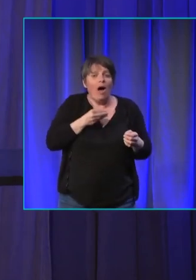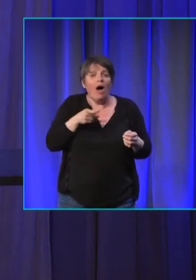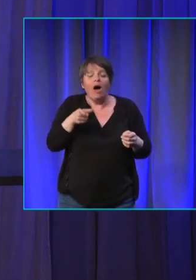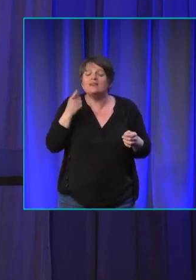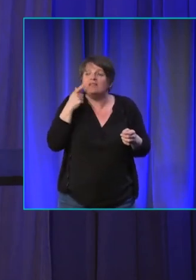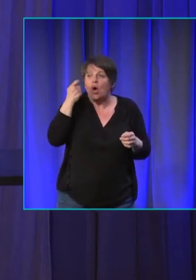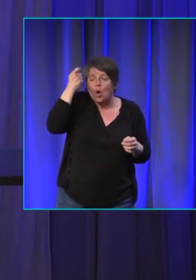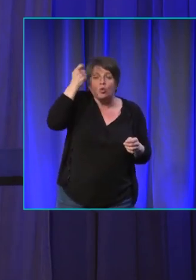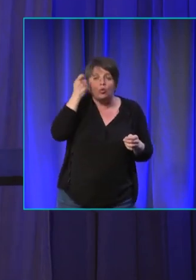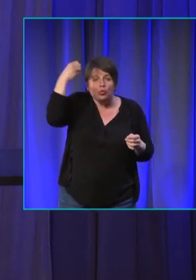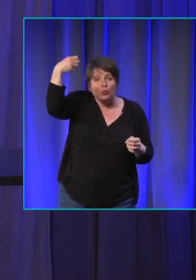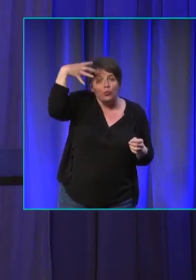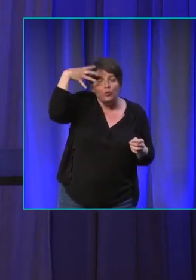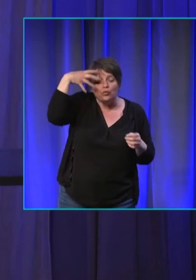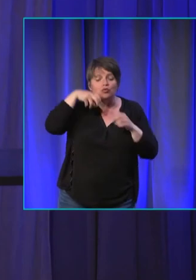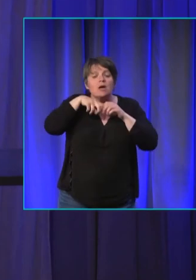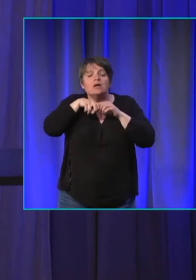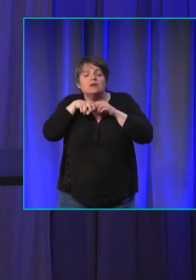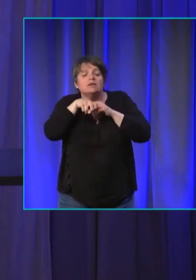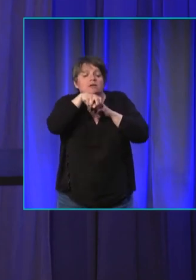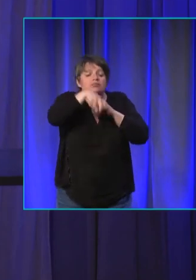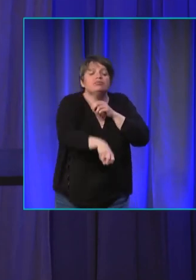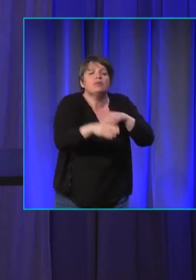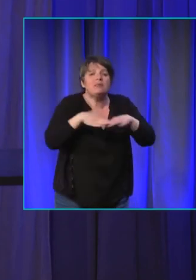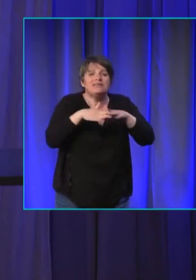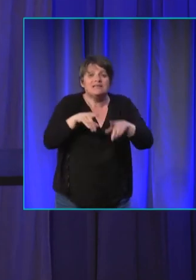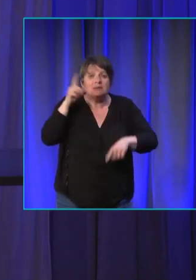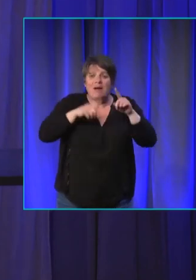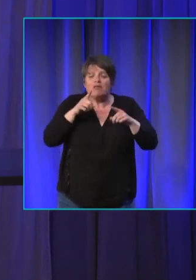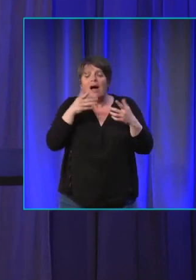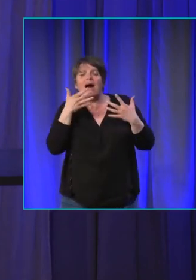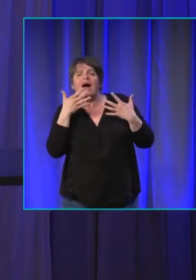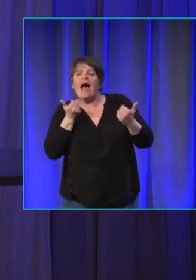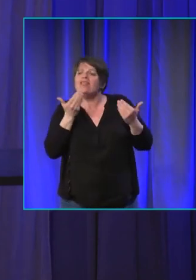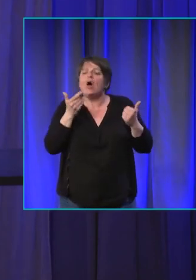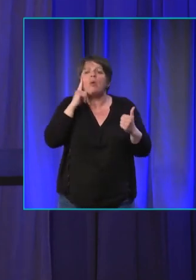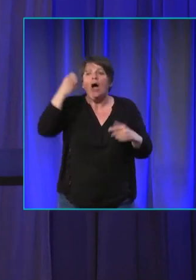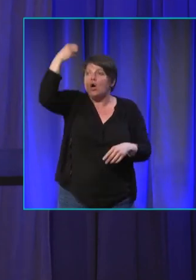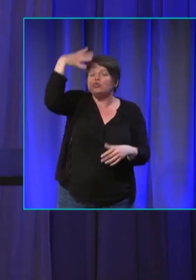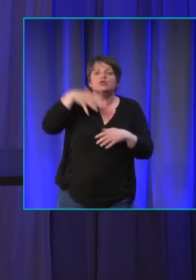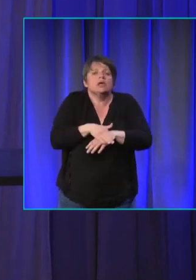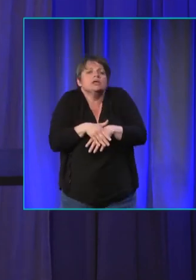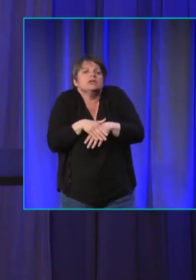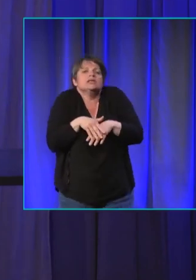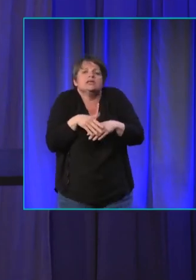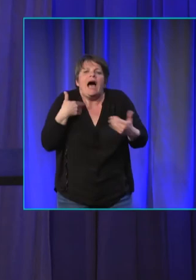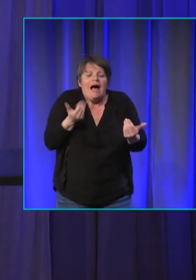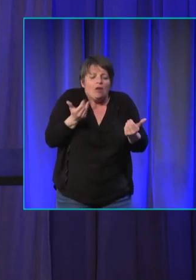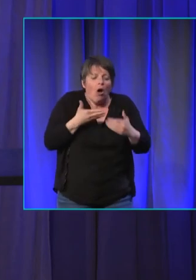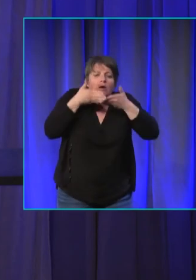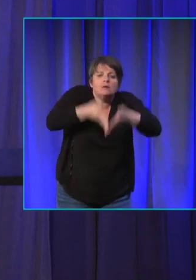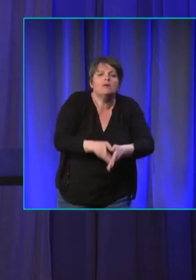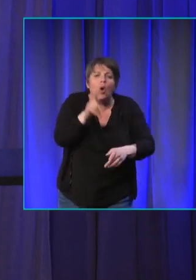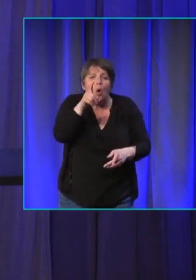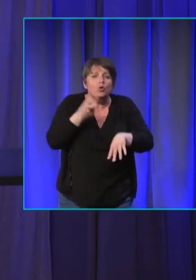le temps de la douche et l'entrée dans l'eau pour la séance scolaire, il y a peut-être des fois 10 minutes, un quart d'heure qui se passe. Ben, avant de rentrer dans l'eau, les enfants, ils